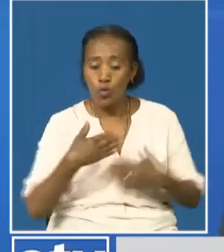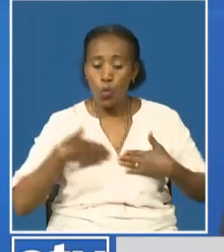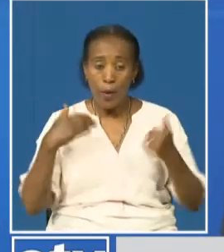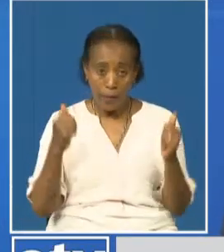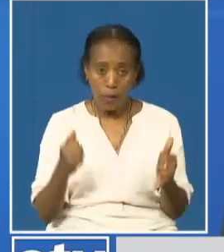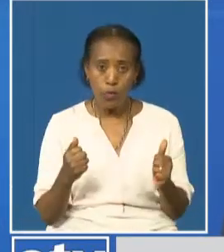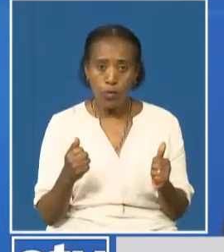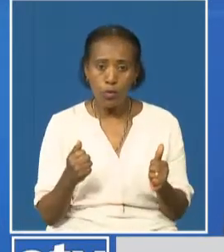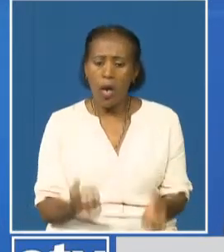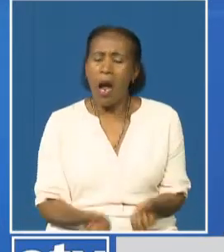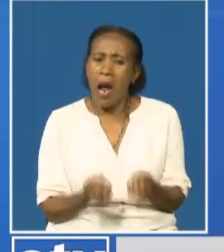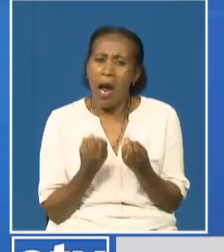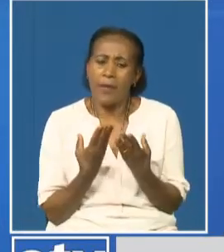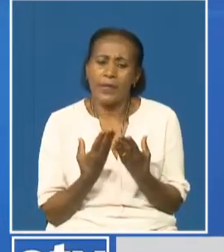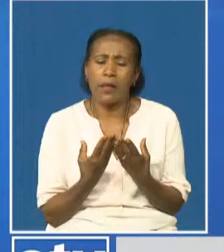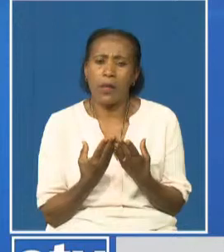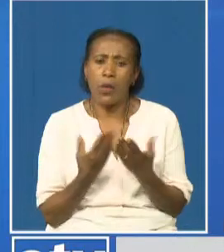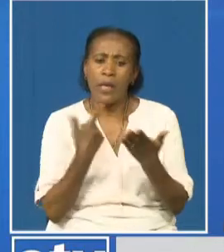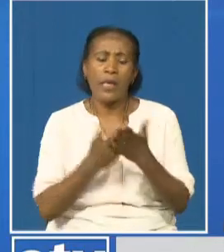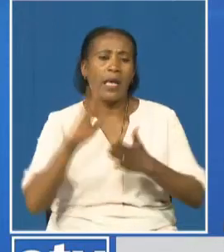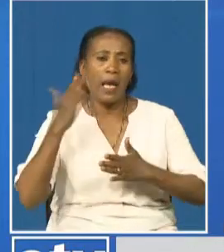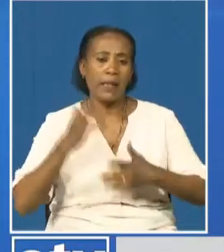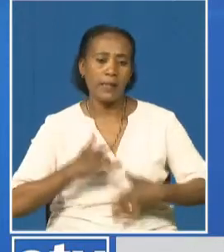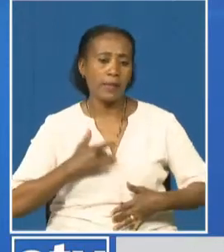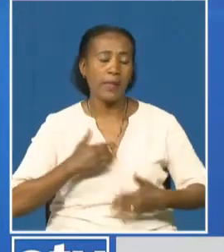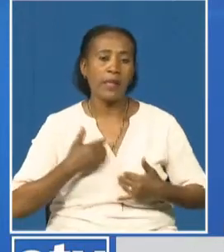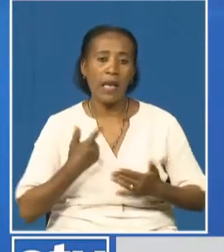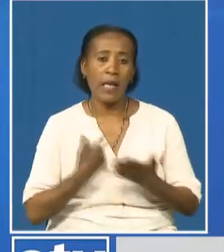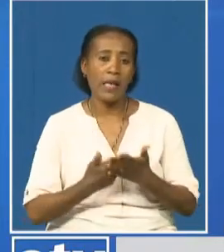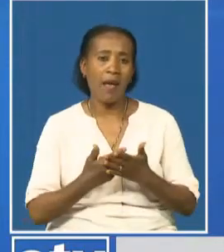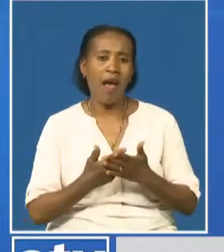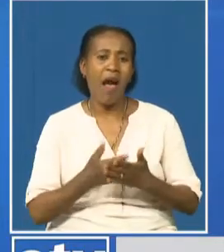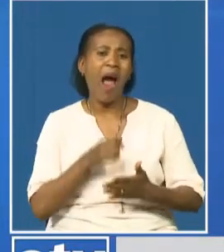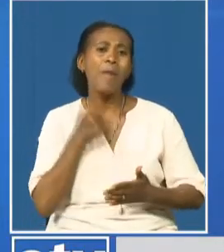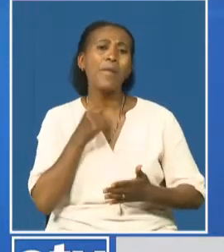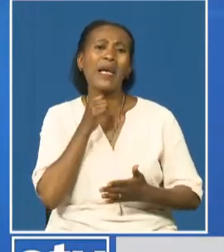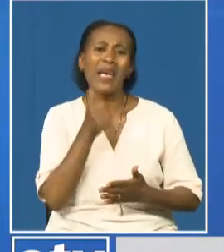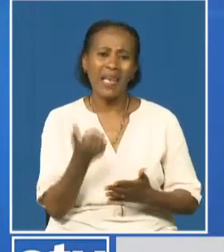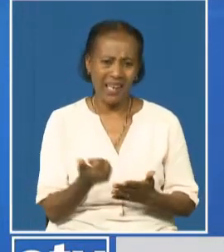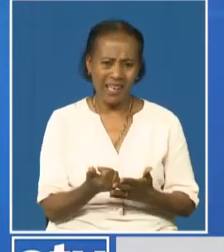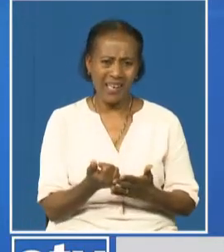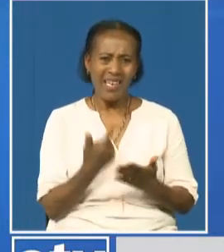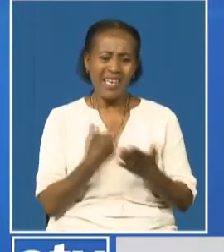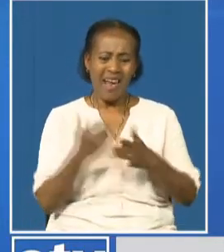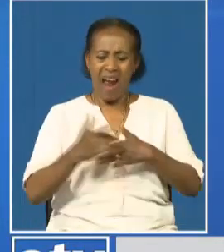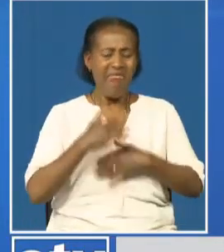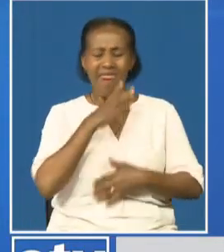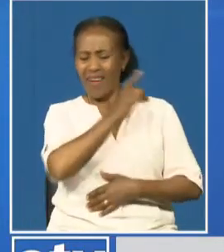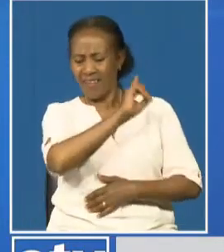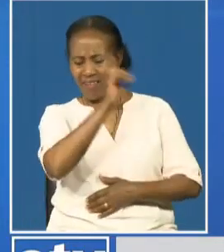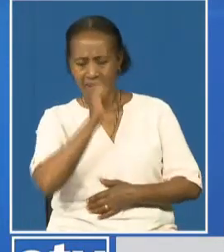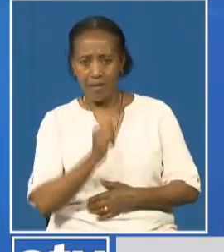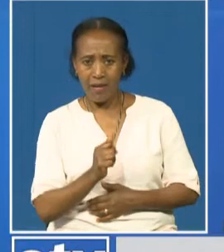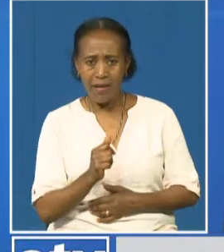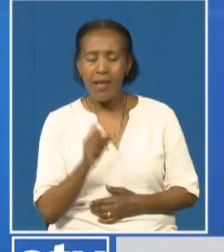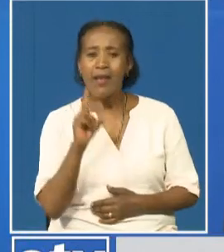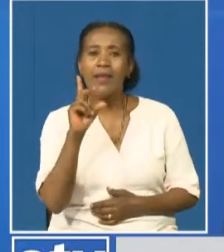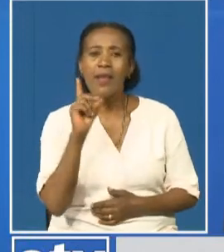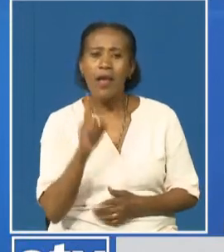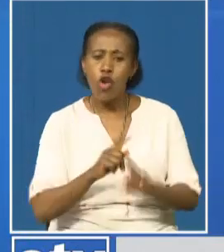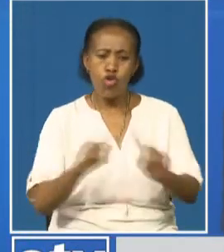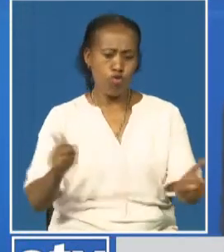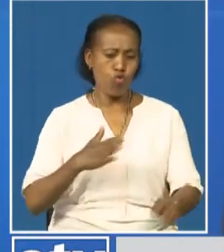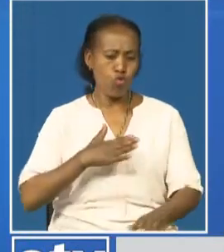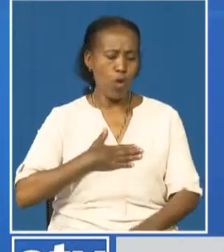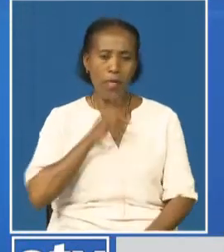ወጣቶች በአብዛኛው ይሄ አይነት ስሜት አላቸው ይሄ አይበገሬነት ያይጠቀየነት ያይነከየነትና